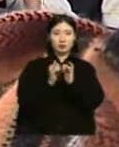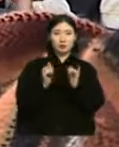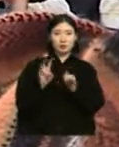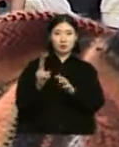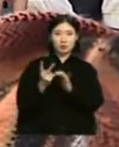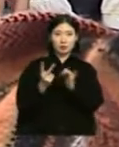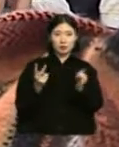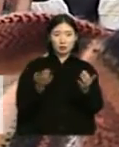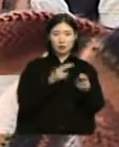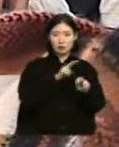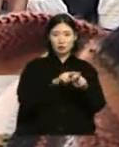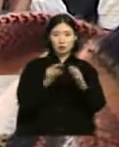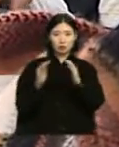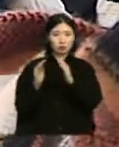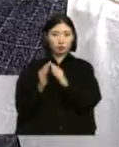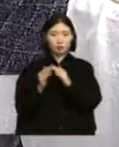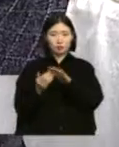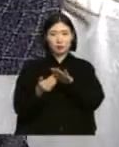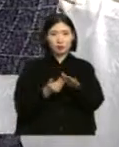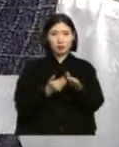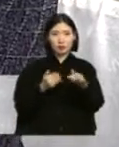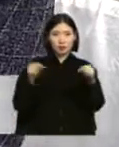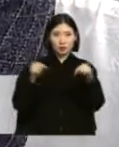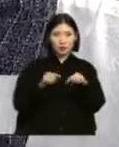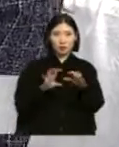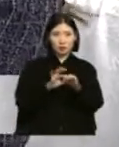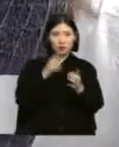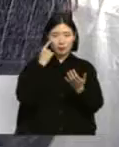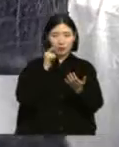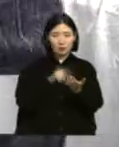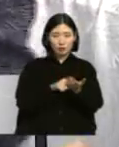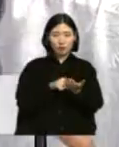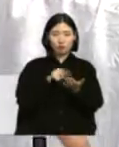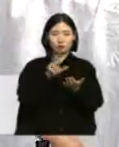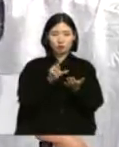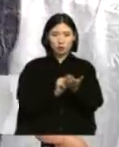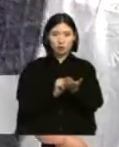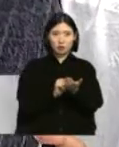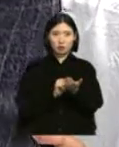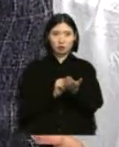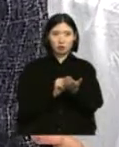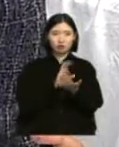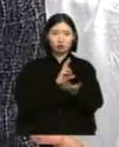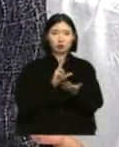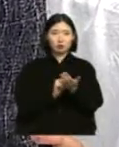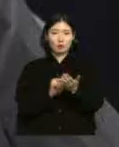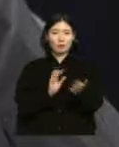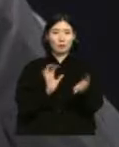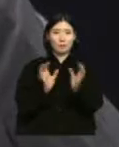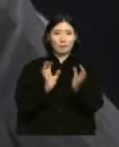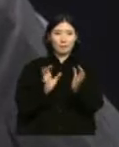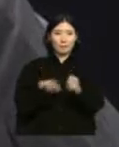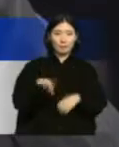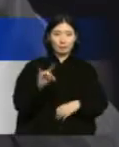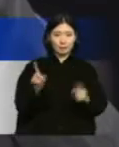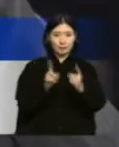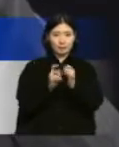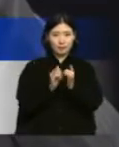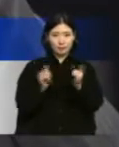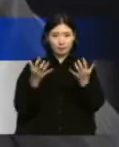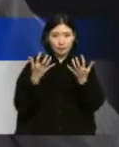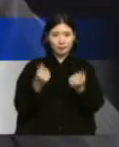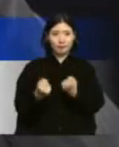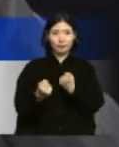200명은 일자리와 주거 등 사전 간담회를 거쳐 발굴한 의제를 중점으로 토론을 이어갔습니다. 처음 만난 사람들도